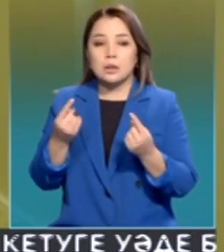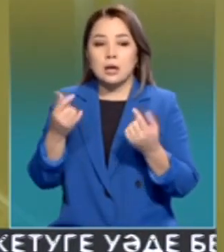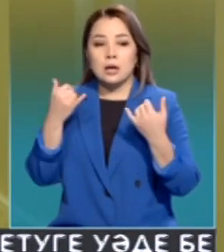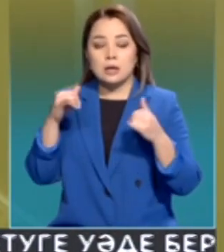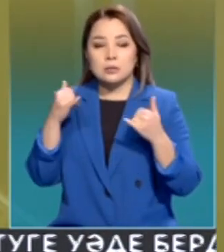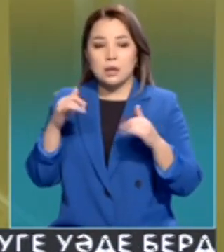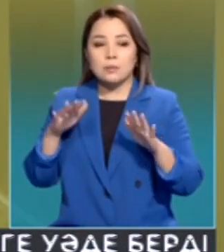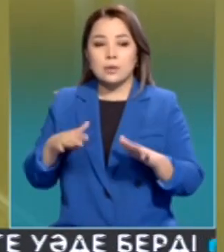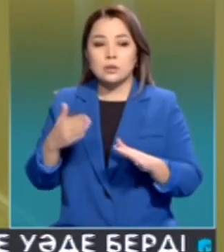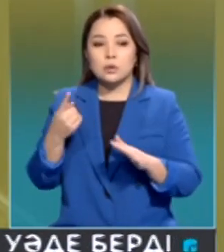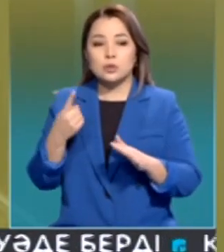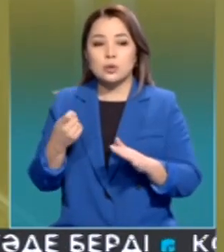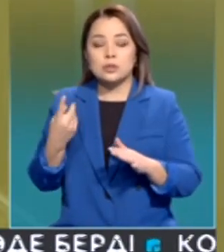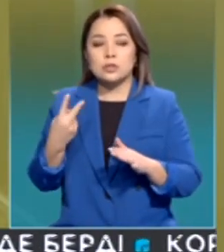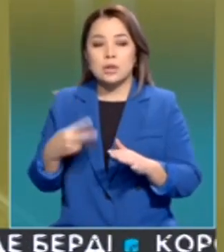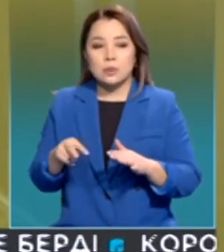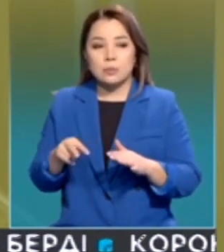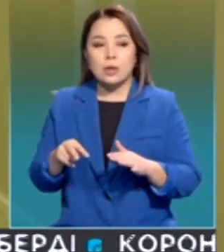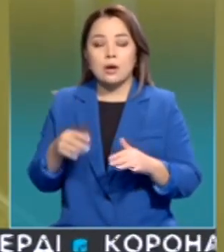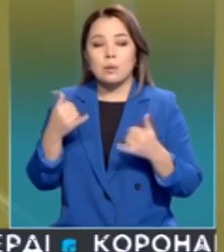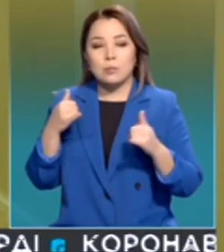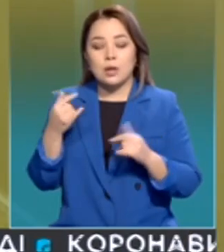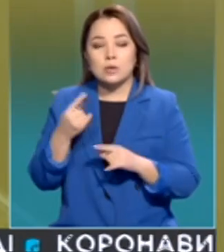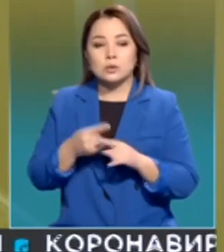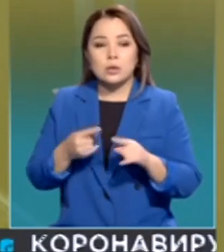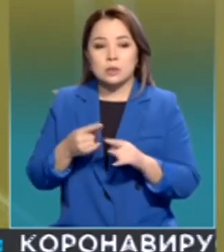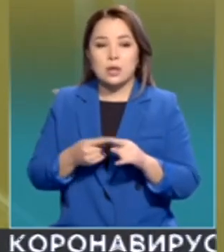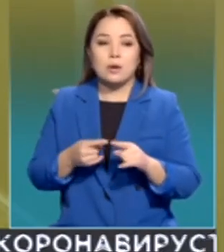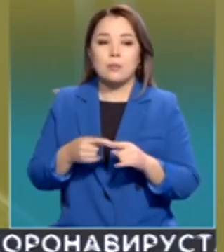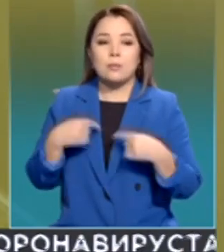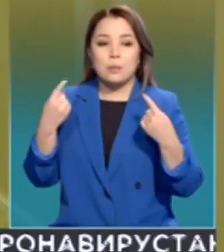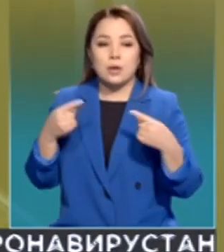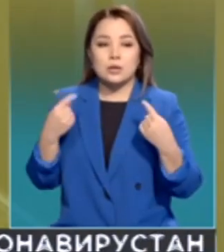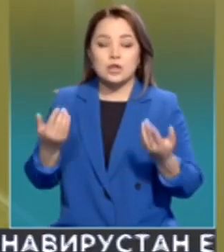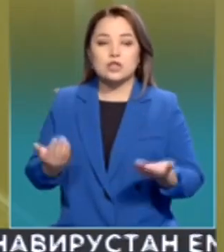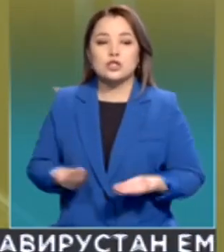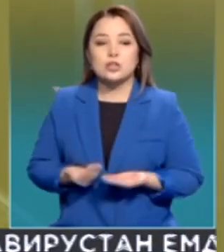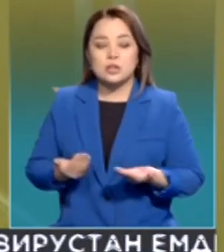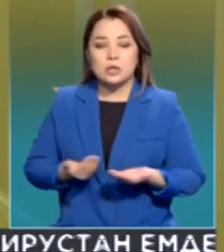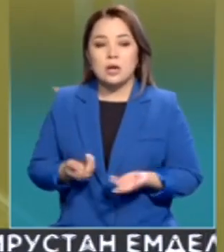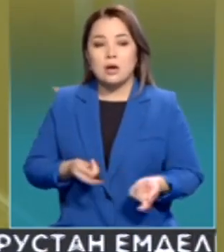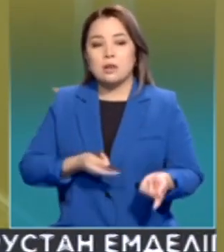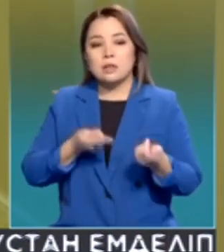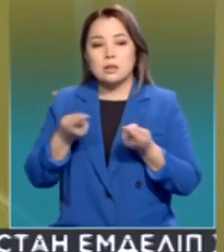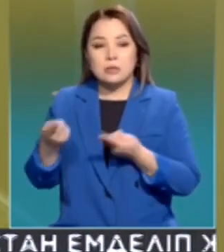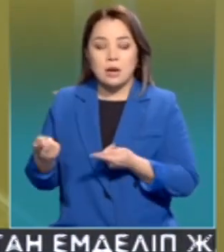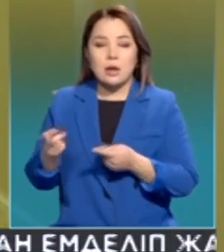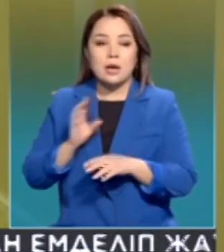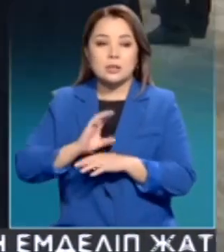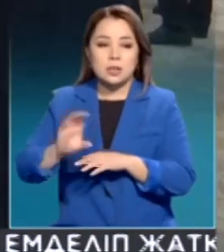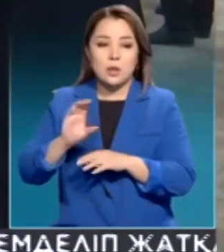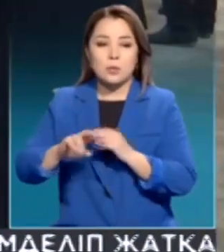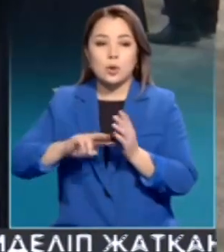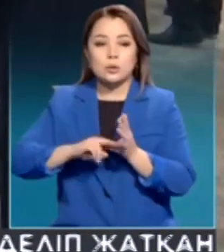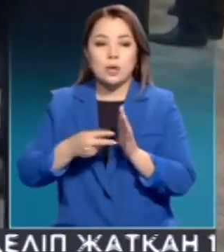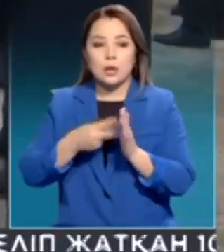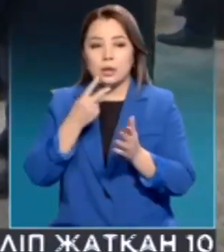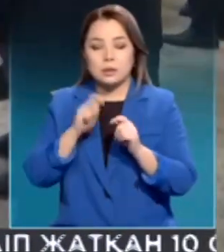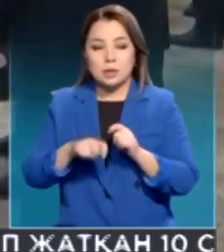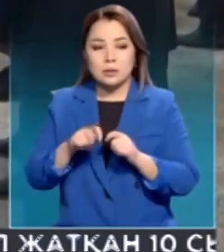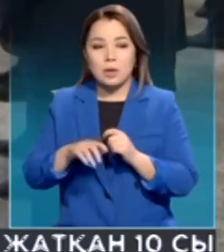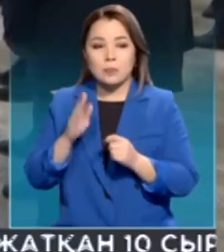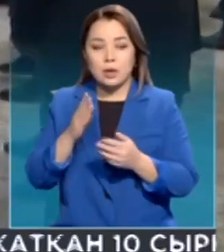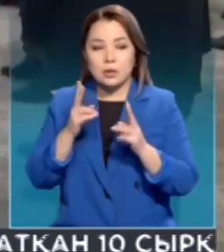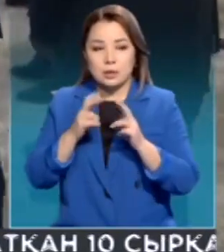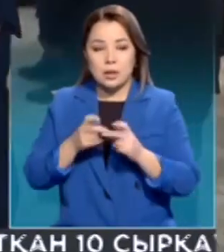малдың, 120 мың бастай ұсақ малдың 3D шығару, экспортқа шығару мәселесінде де қарастырып жатыр. Ол енді